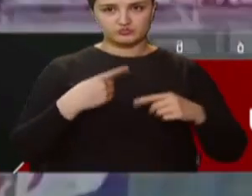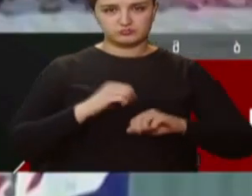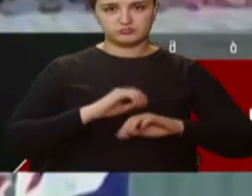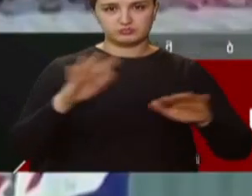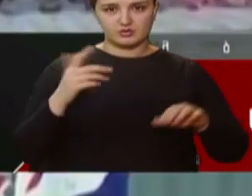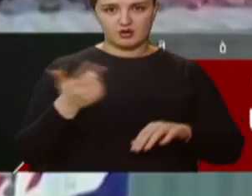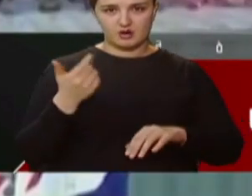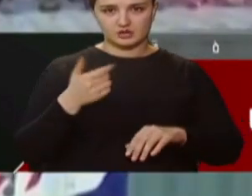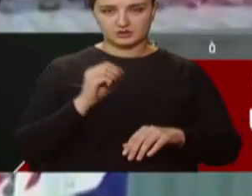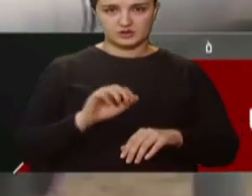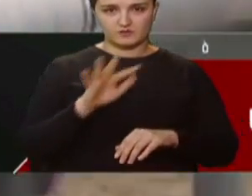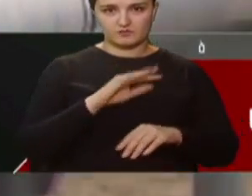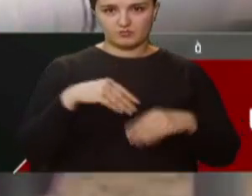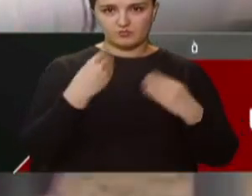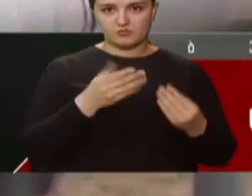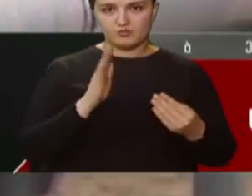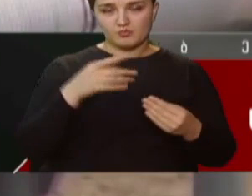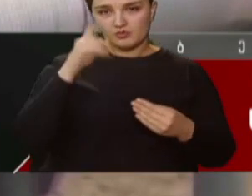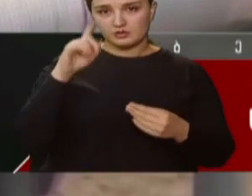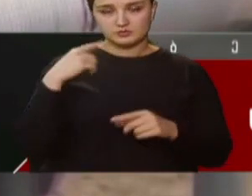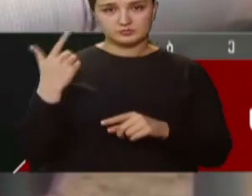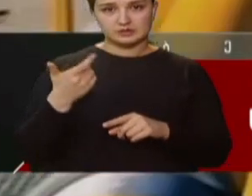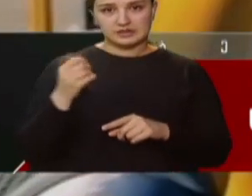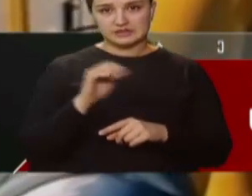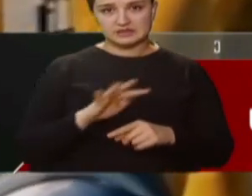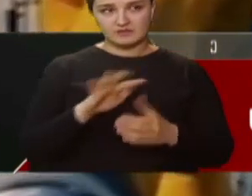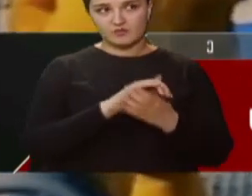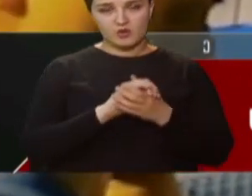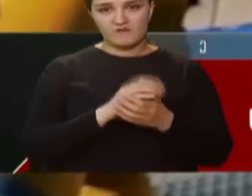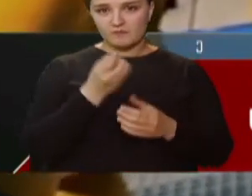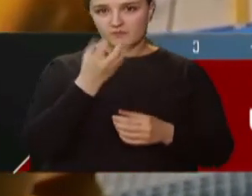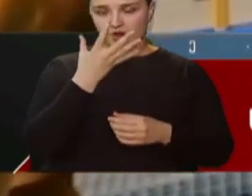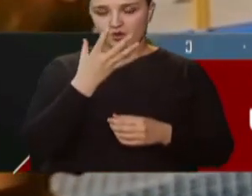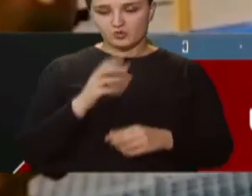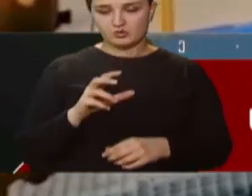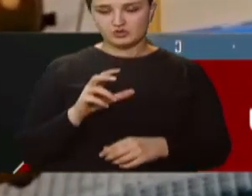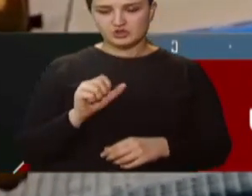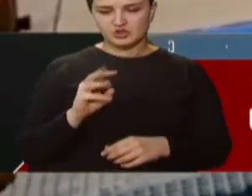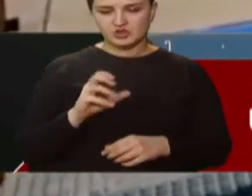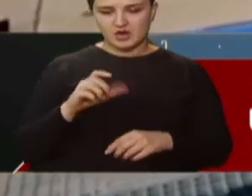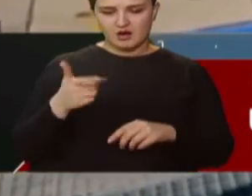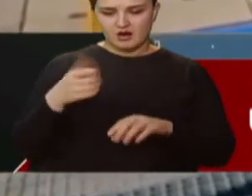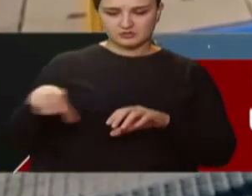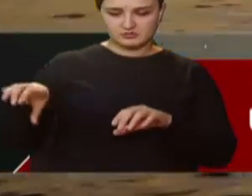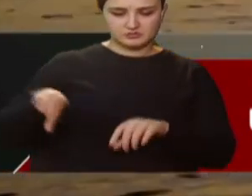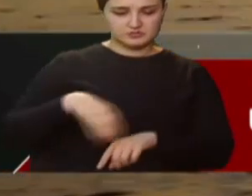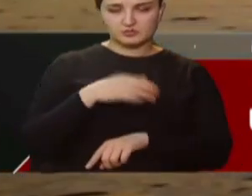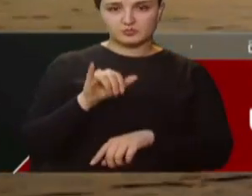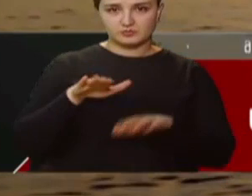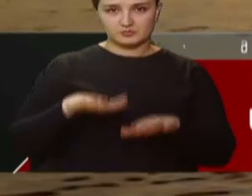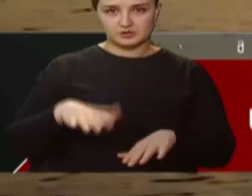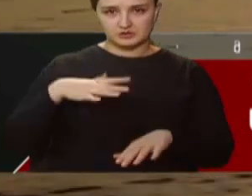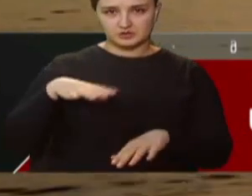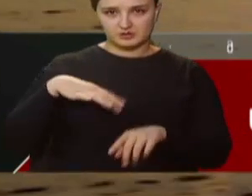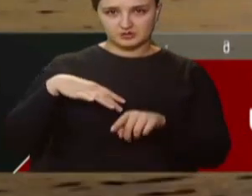bunebrivi airit muamaragebs. Azerbaijanulma gazma ki Evrokavshiramde Baku-Tbilisi shakhtenizis gasadenit Sakartvelos gavlit unda miaghtsios.